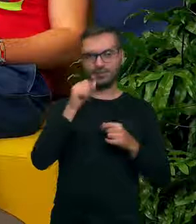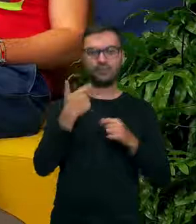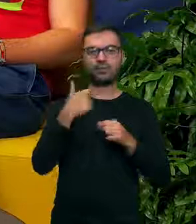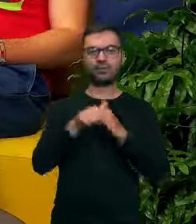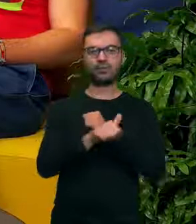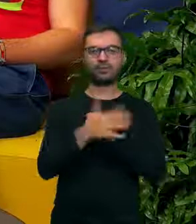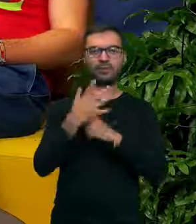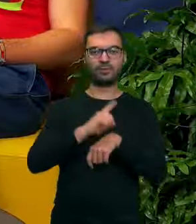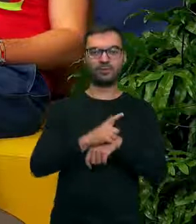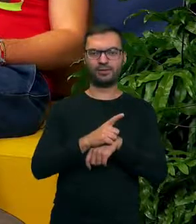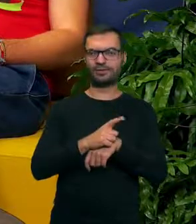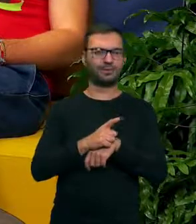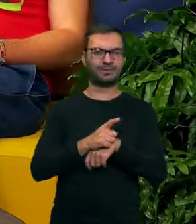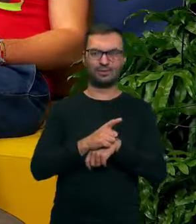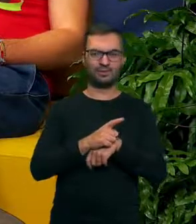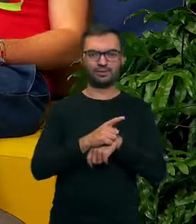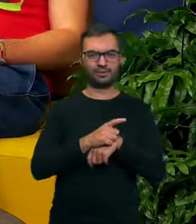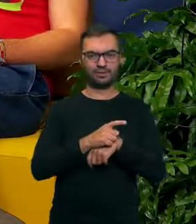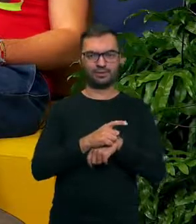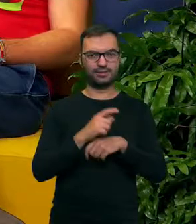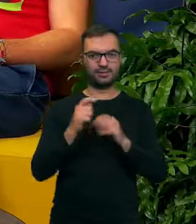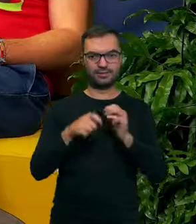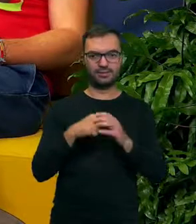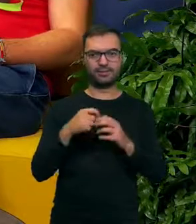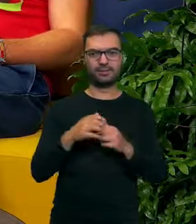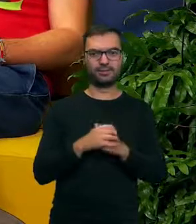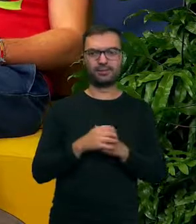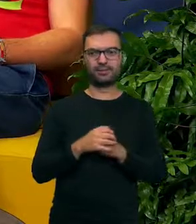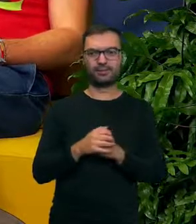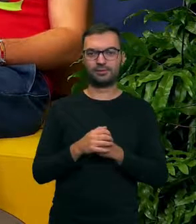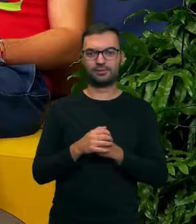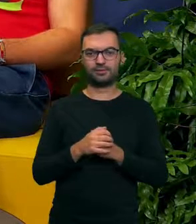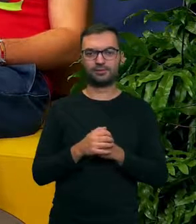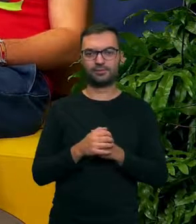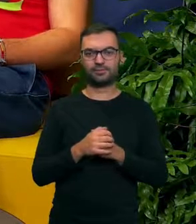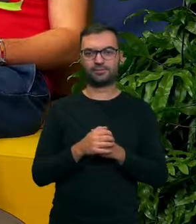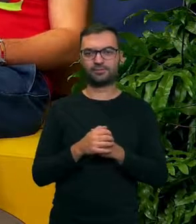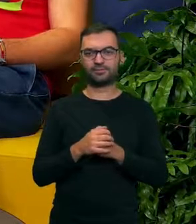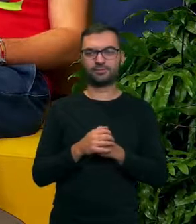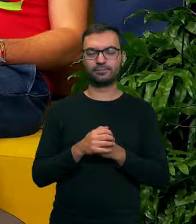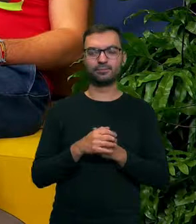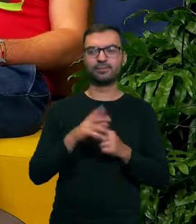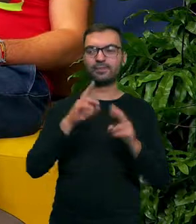165 tak minut, a nie, jest 160. I faktycznie